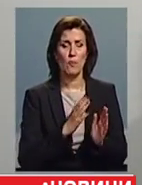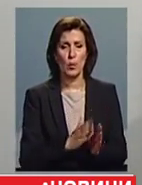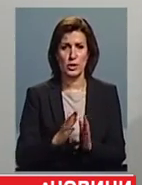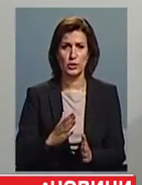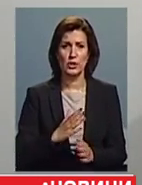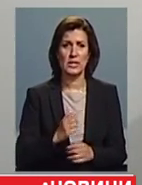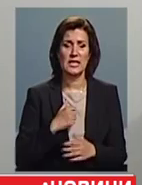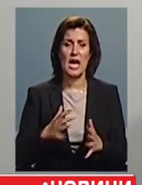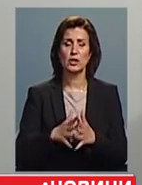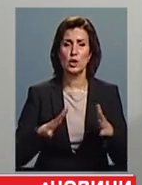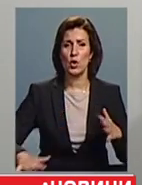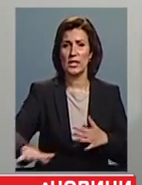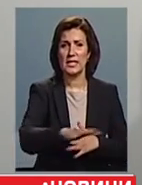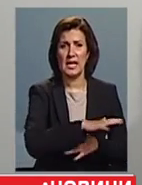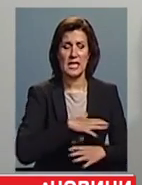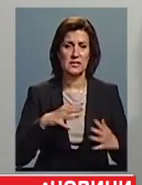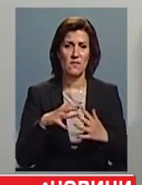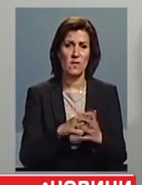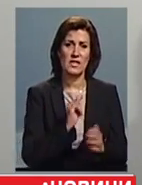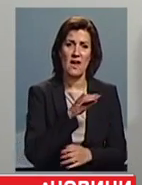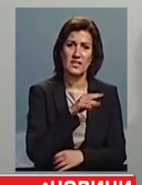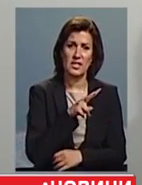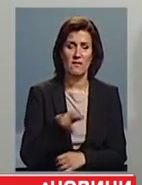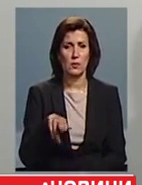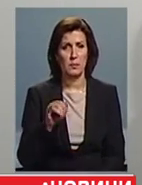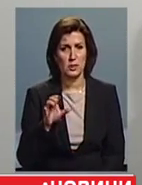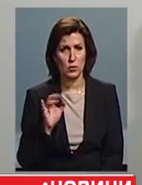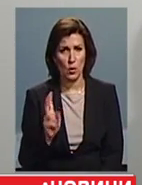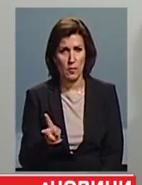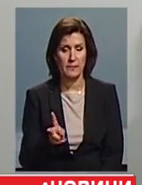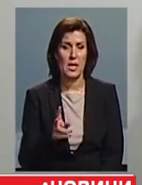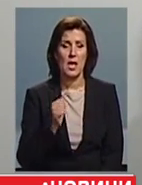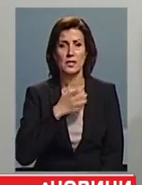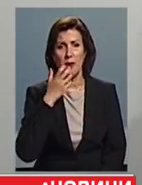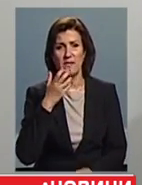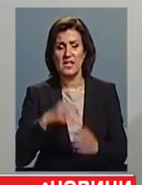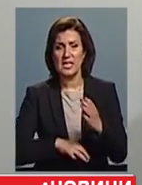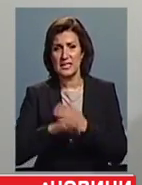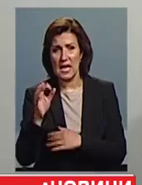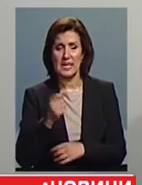на широкій ділянці фронту від Авдіївки до Пісок. На південний захід і